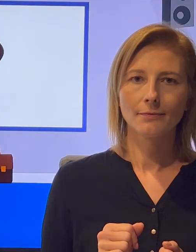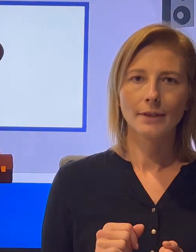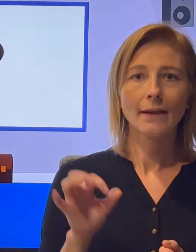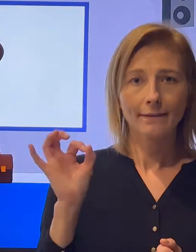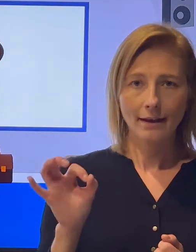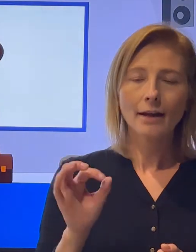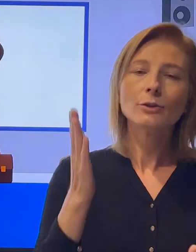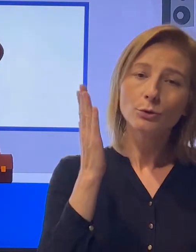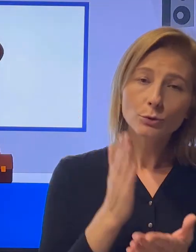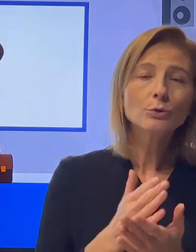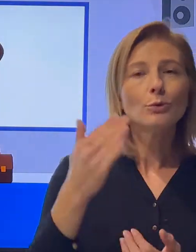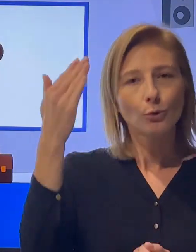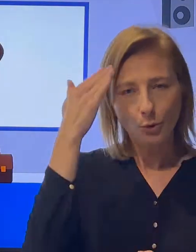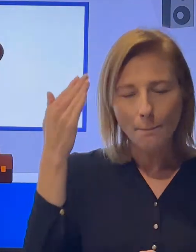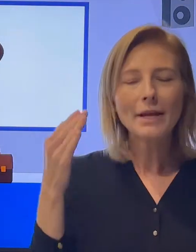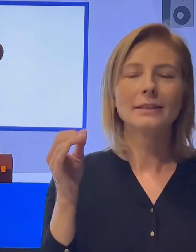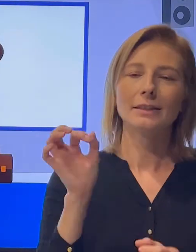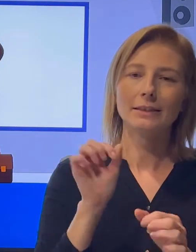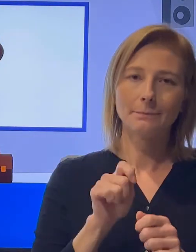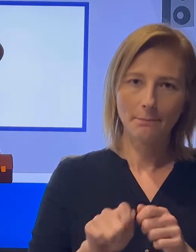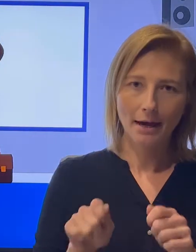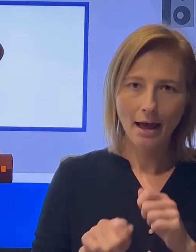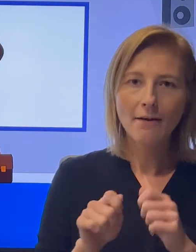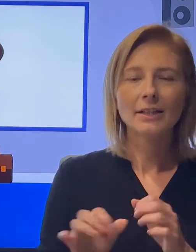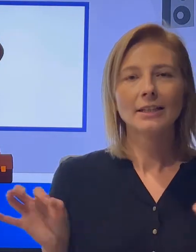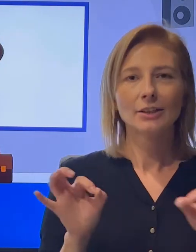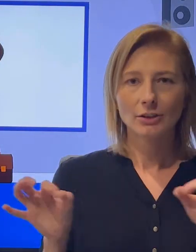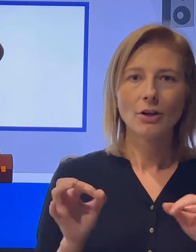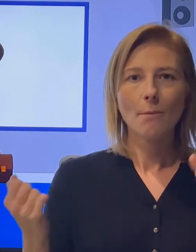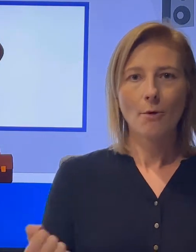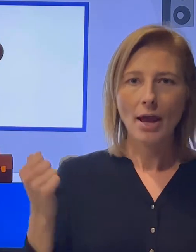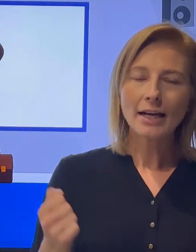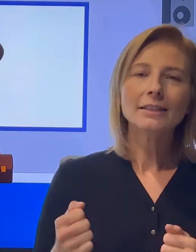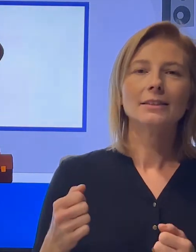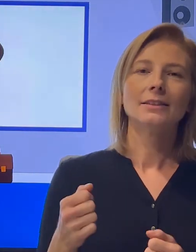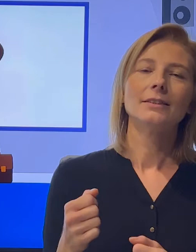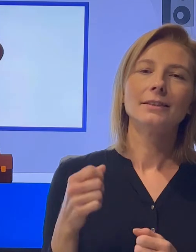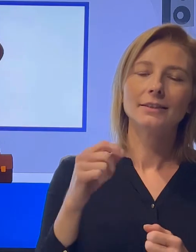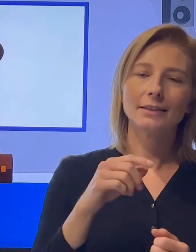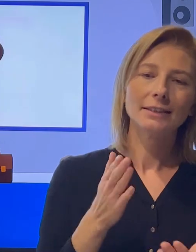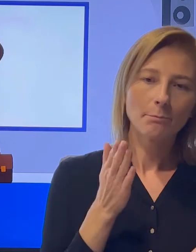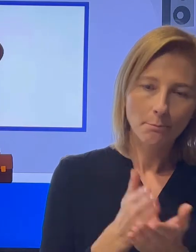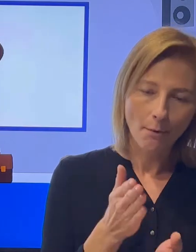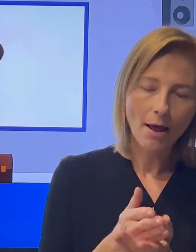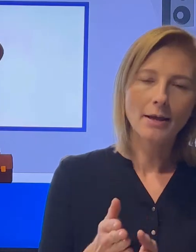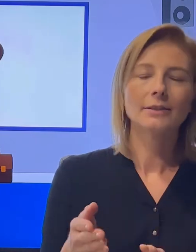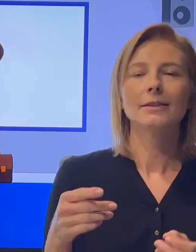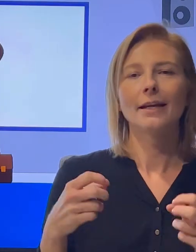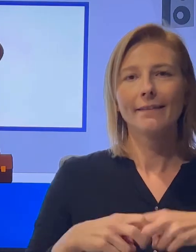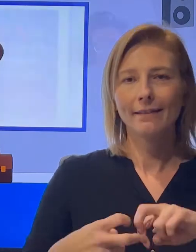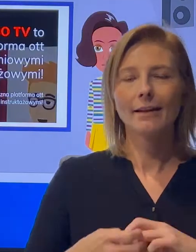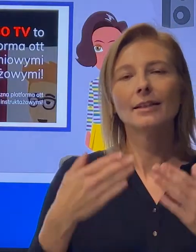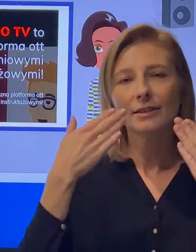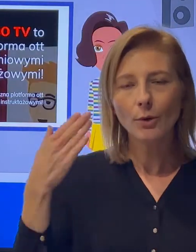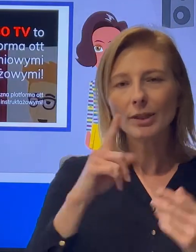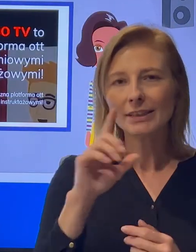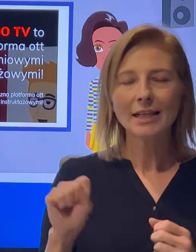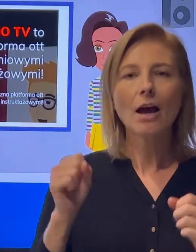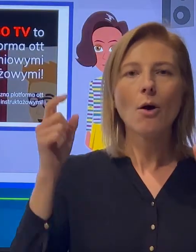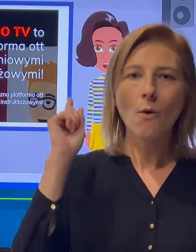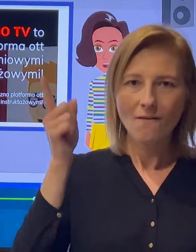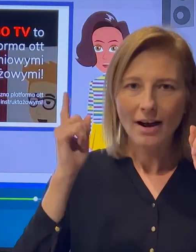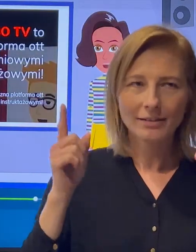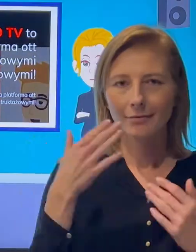Teraz już umiesz sprawdzić historię pojazdu używając internetu. Dziękuję za uwagę. Dziękujemy